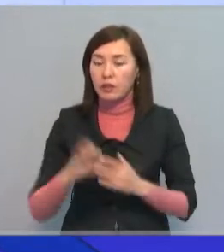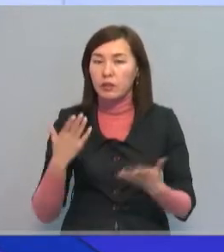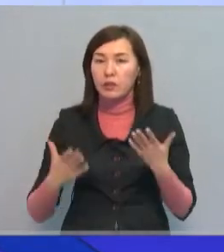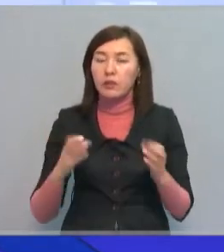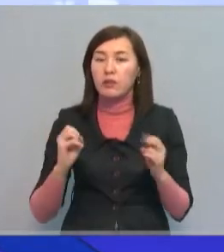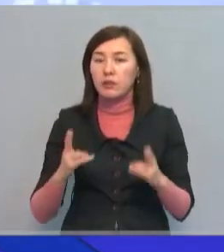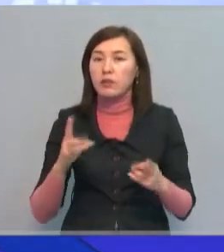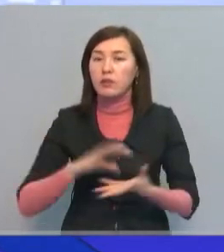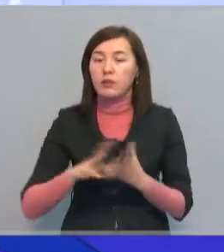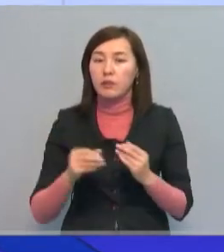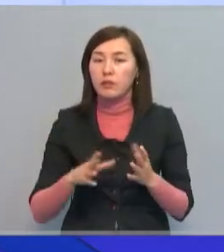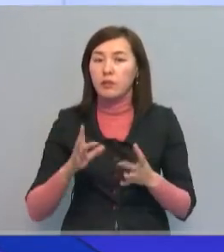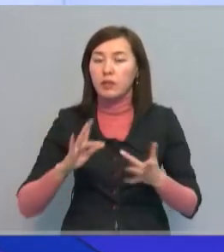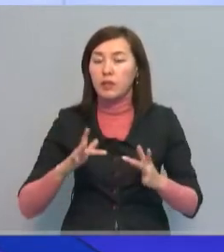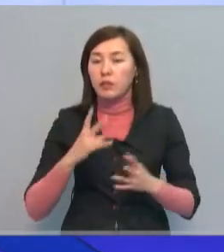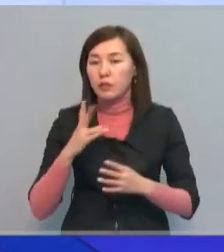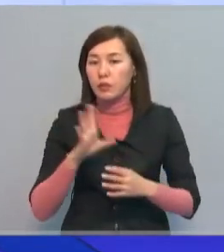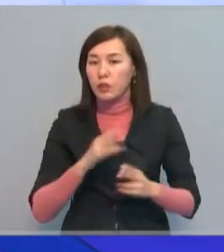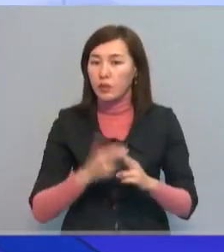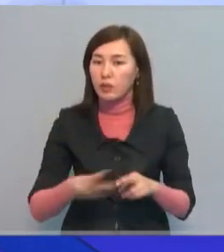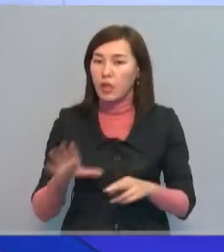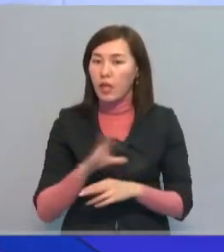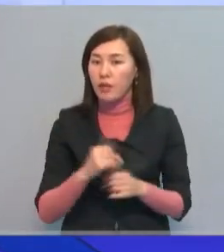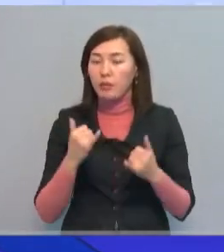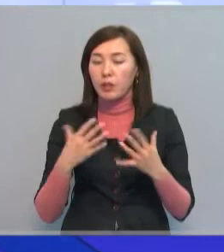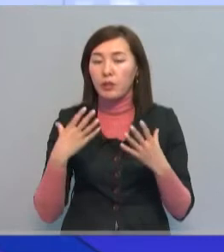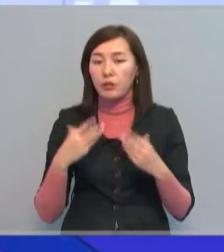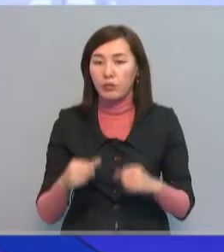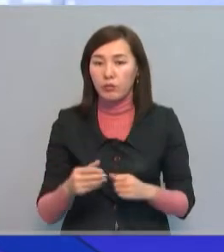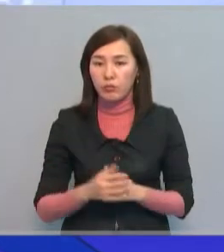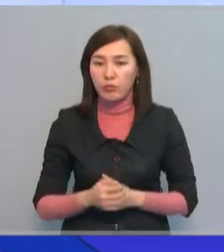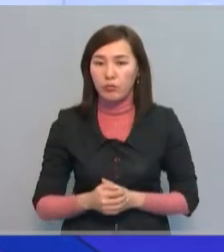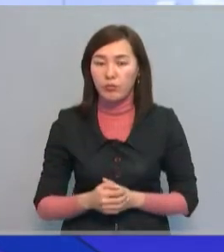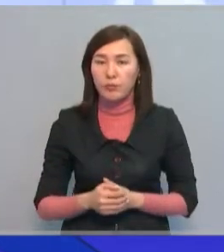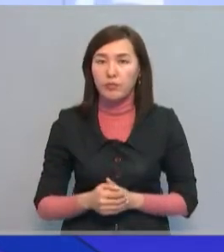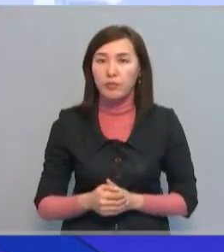немесе қылмыстар бойынша сілтемелер беру, оның барлығы қазіргі таңда